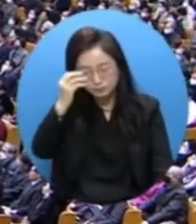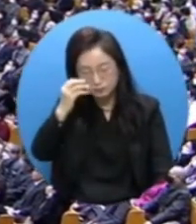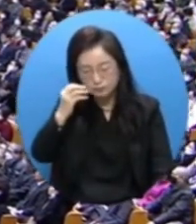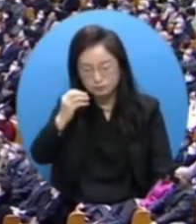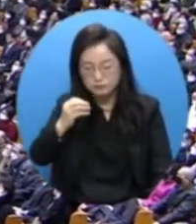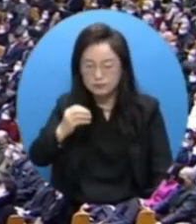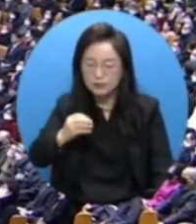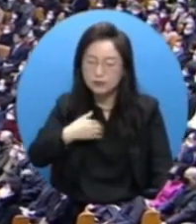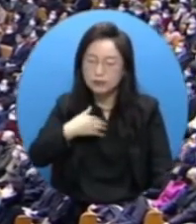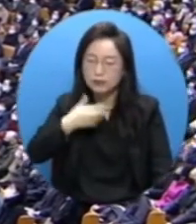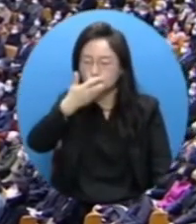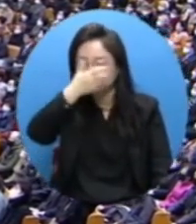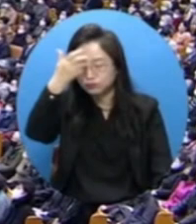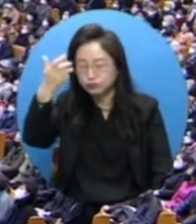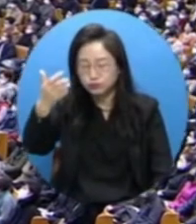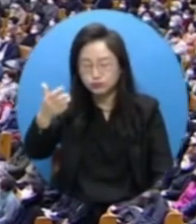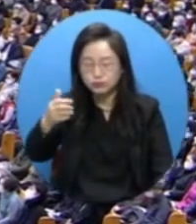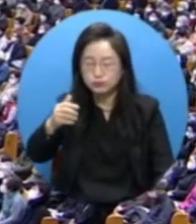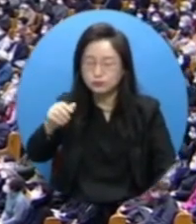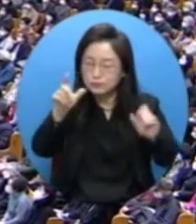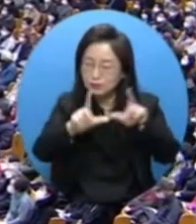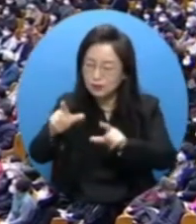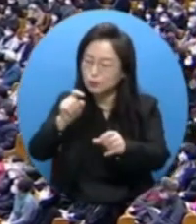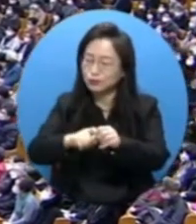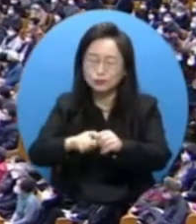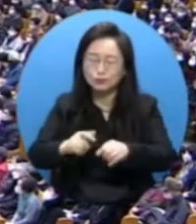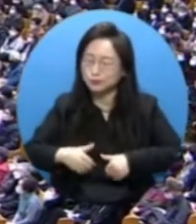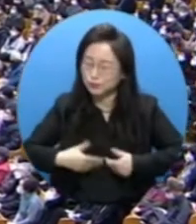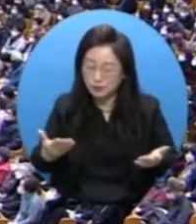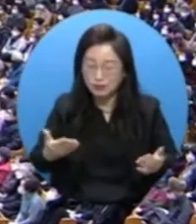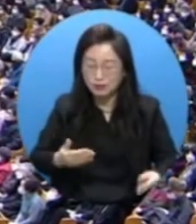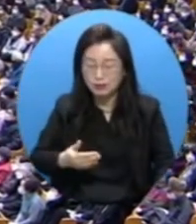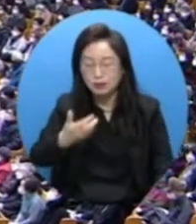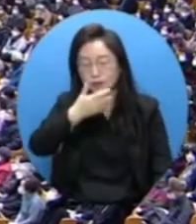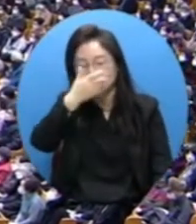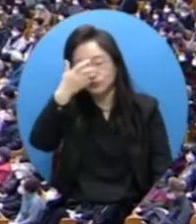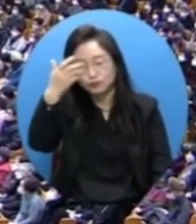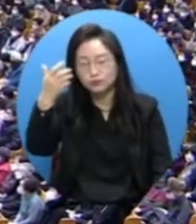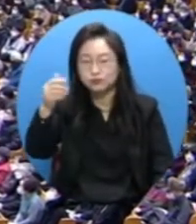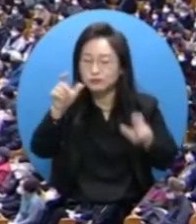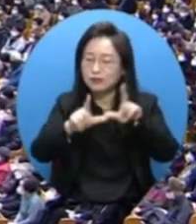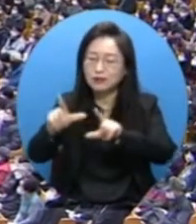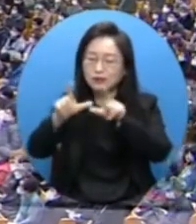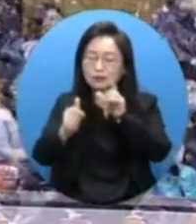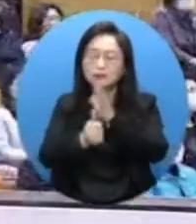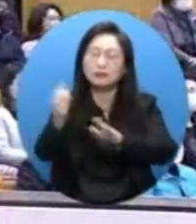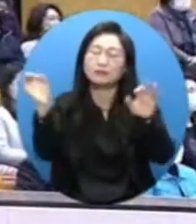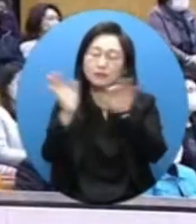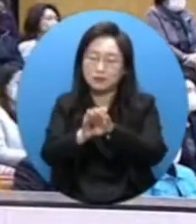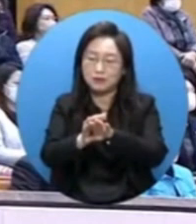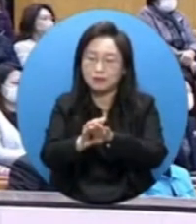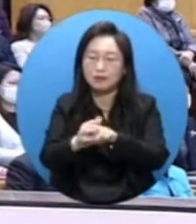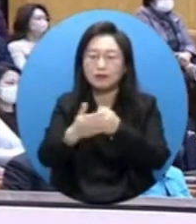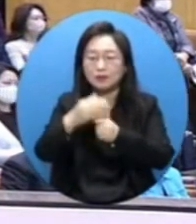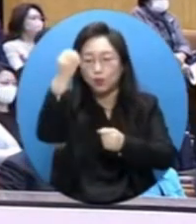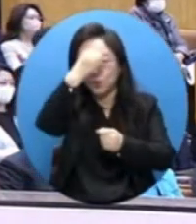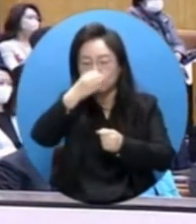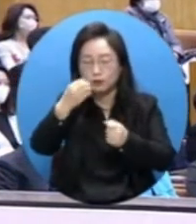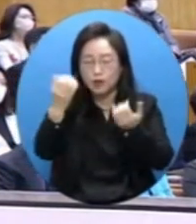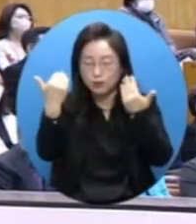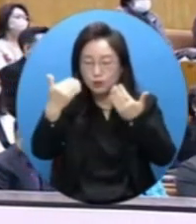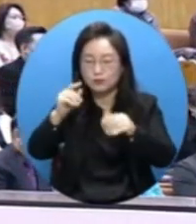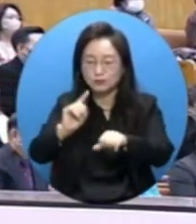사라지고 삶의 목적도 사라졌습니다 하도 몸이 아프니까 살아갈 꿈과 힘을 잃어버립니다 그러니까 고등학교를 자퇴하고 맙니다